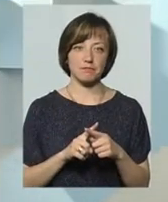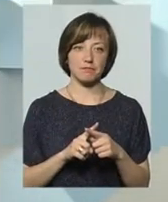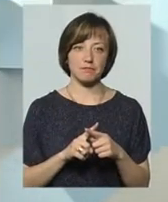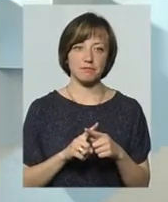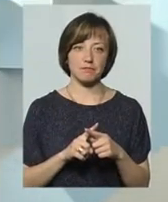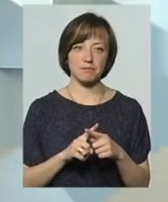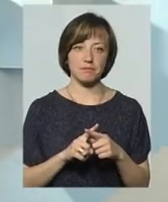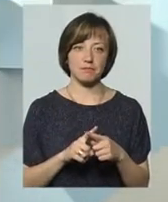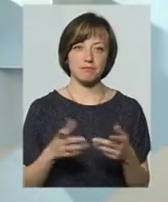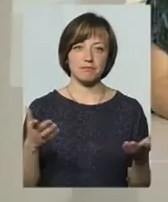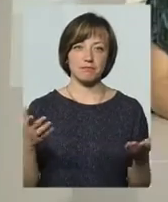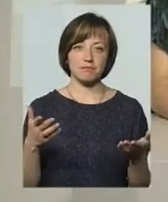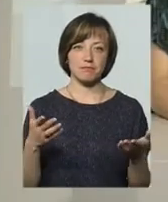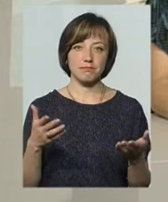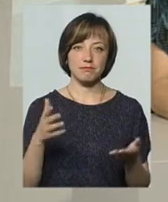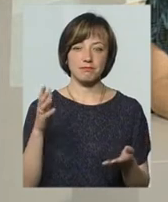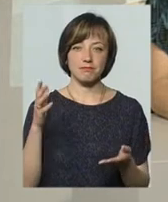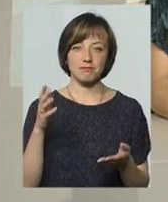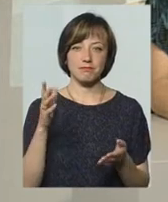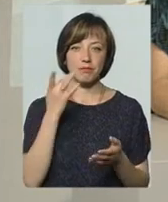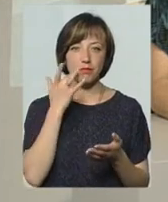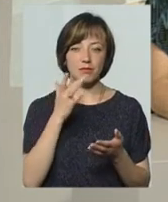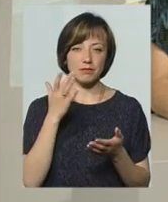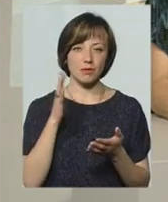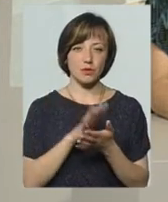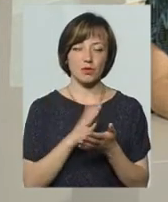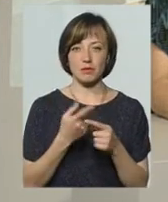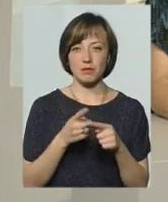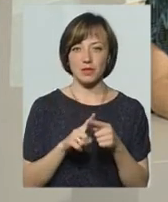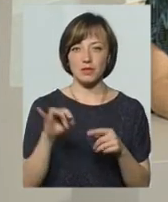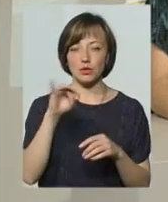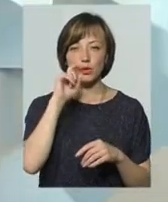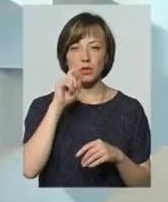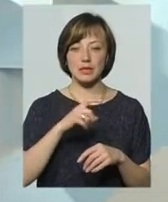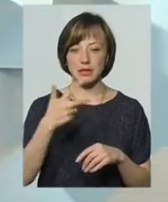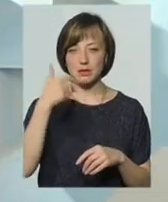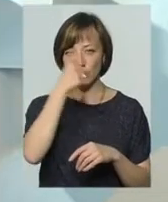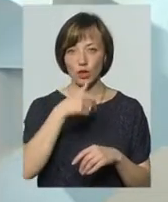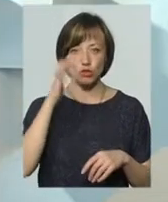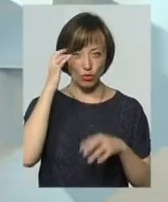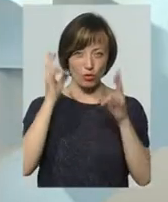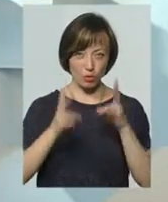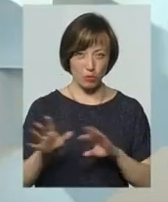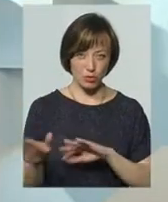такий п'ятнишко, да, на всю історію країни, на там добрих там років 30. Чорнобиль пройшов,